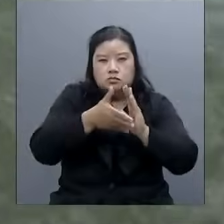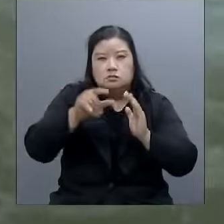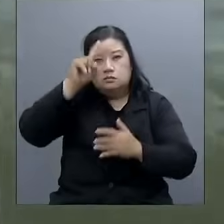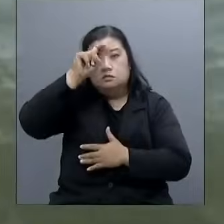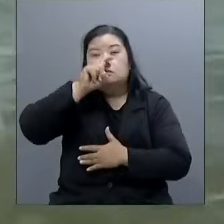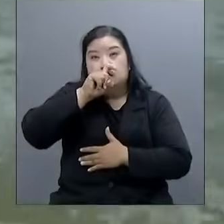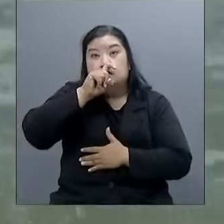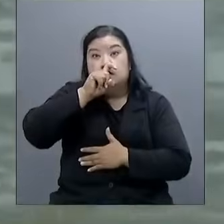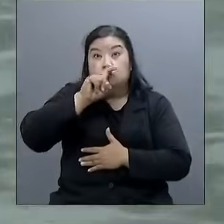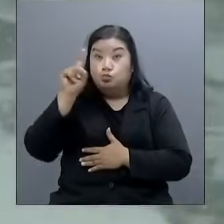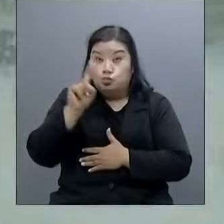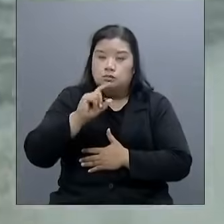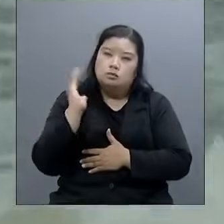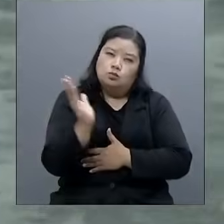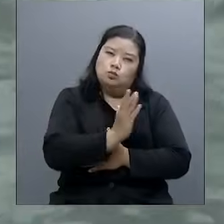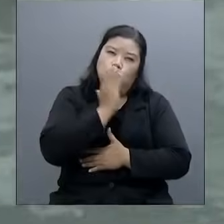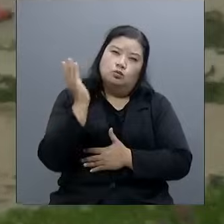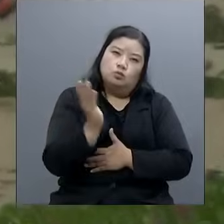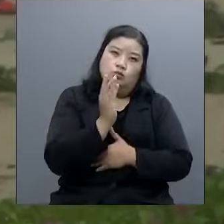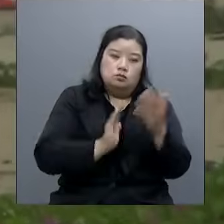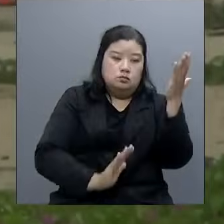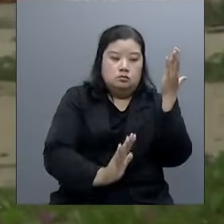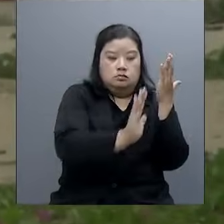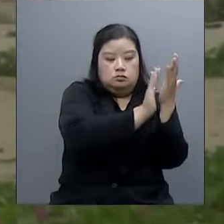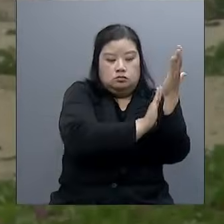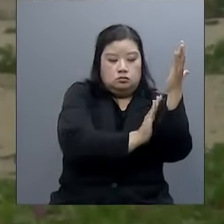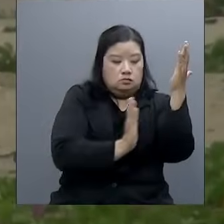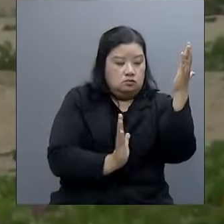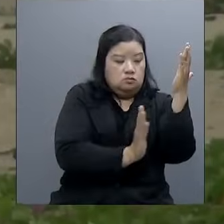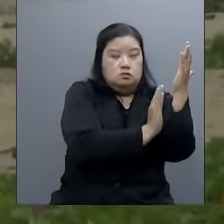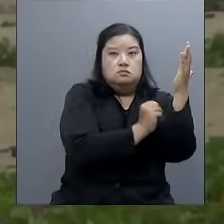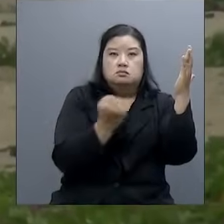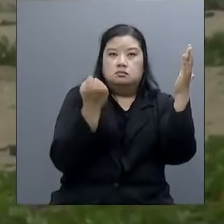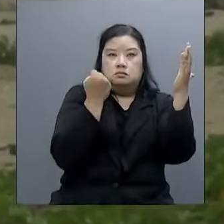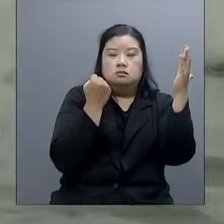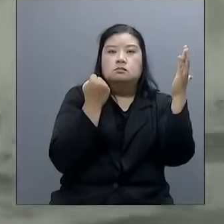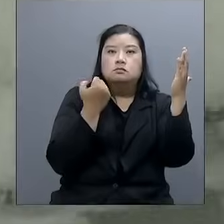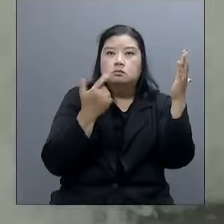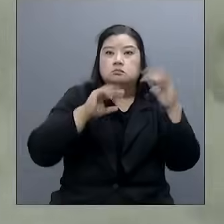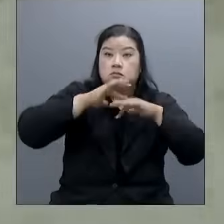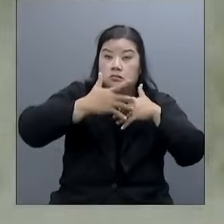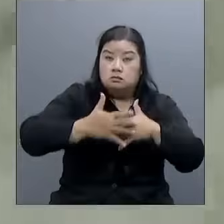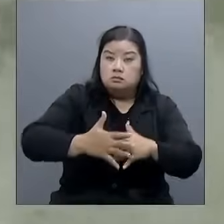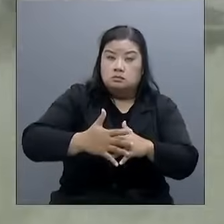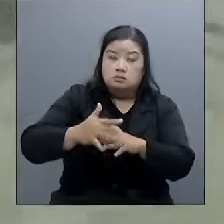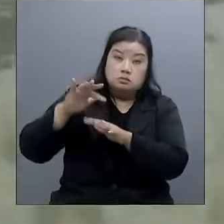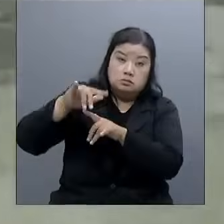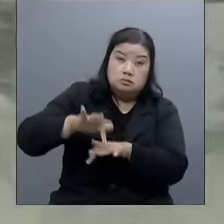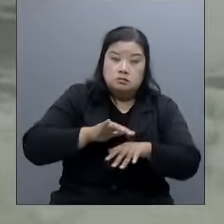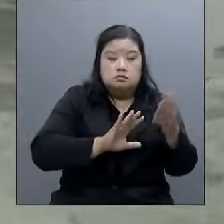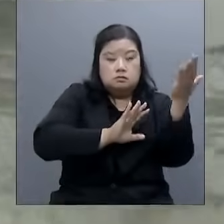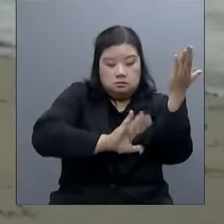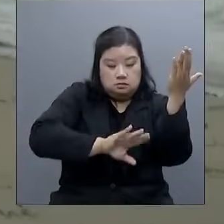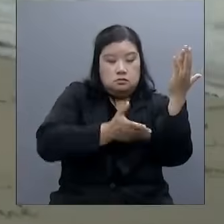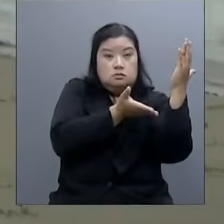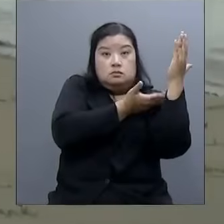นื่องจากว่ากระแสลมมรสุมตะวันออกเฉียงเหนือนั้นจะมีกำลังแกร่งขึ้นนั่นเองค่ะซึ่งก็จะส่งผลให้คลื่นลมนะคะทั้งด้านฝั่งอ่าวไทยนะคะ